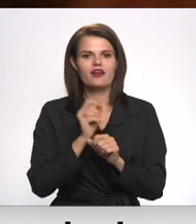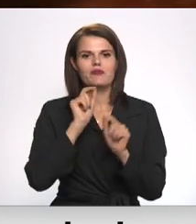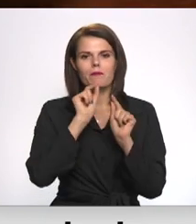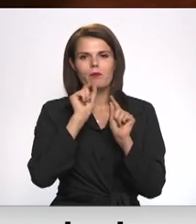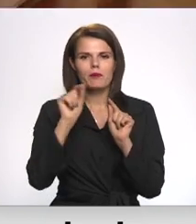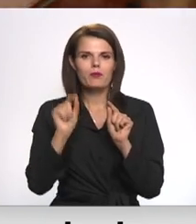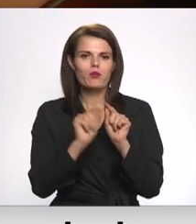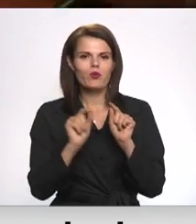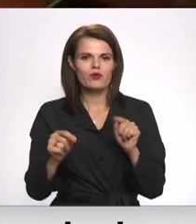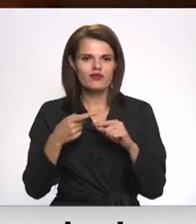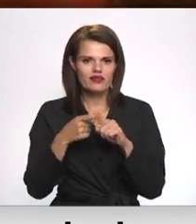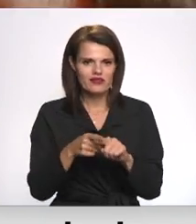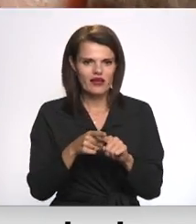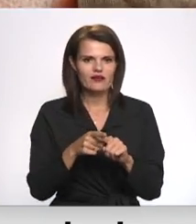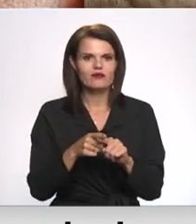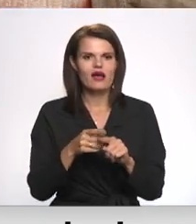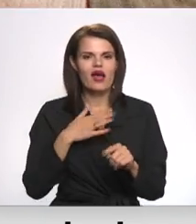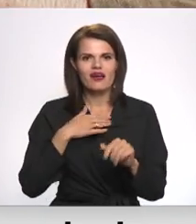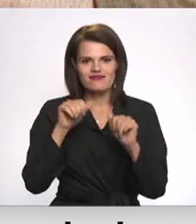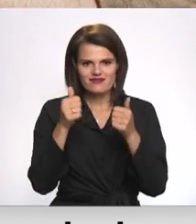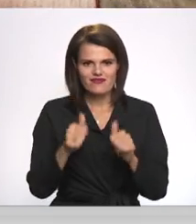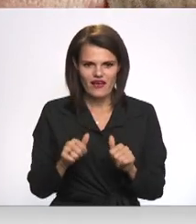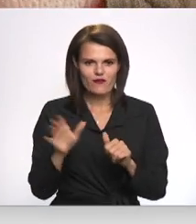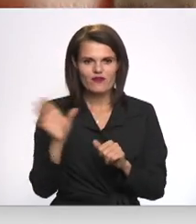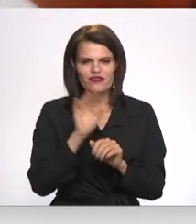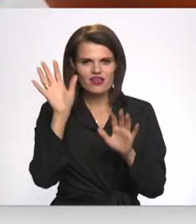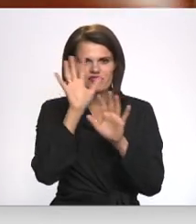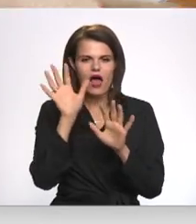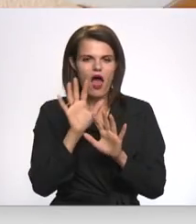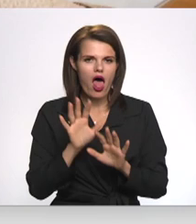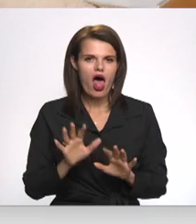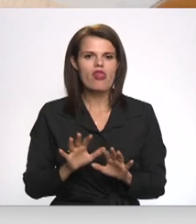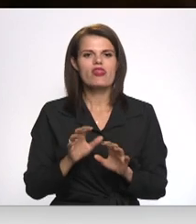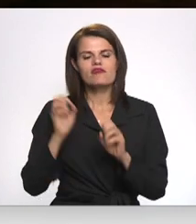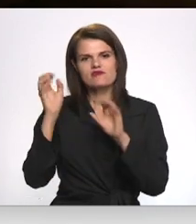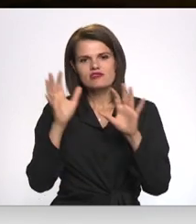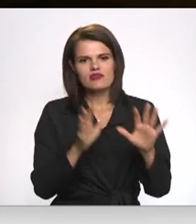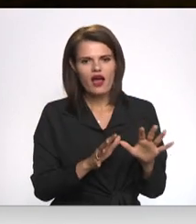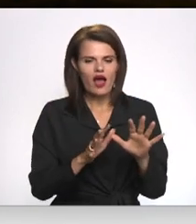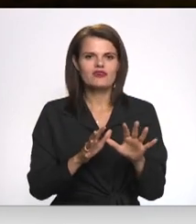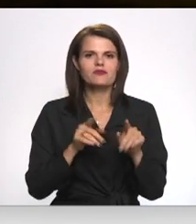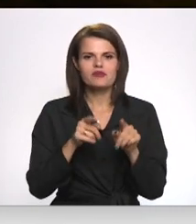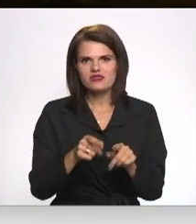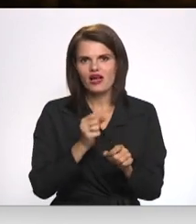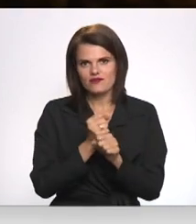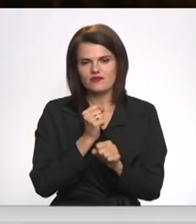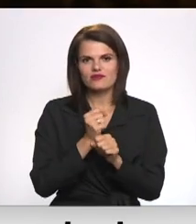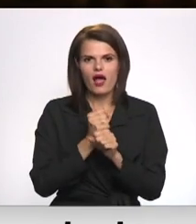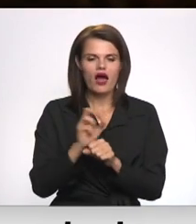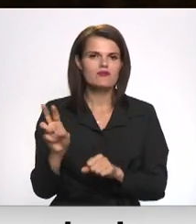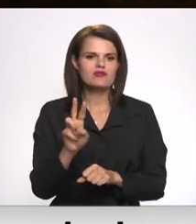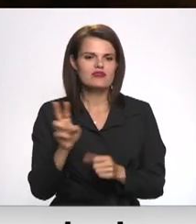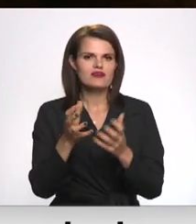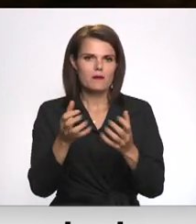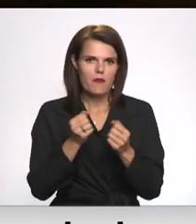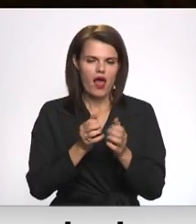punktošanas tehnikā. Un tā uz priekšu es veidoju visas tās ēnas, gaismas. Nu, tāds darbs, kas